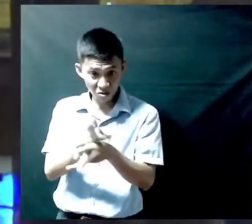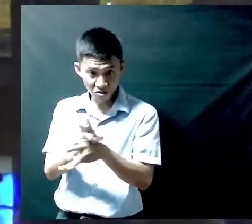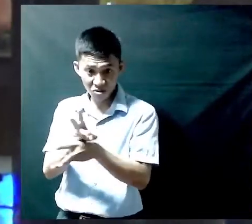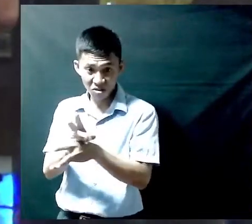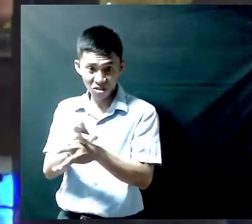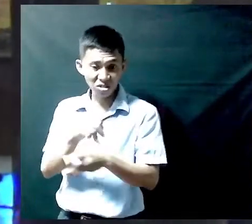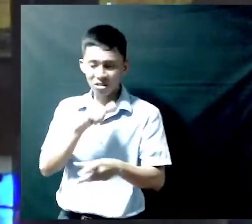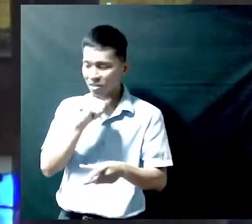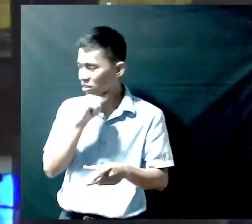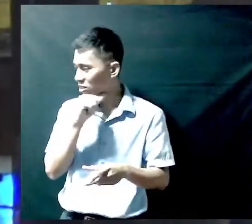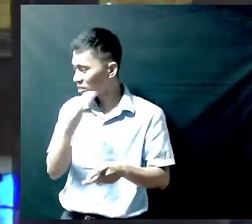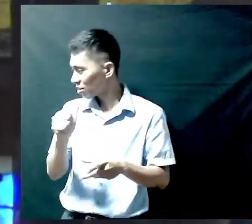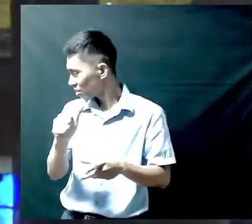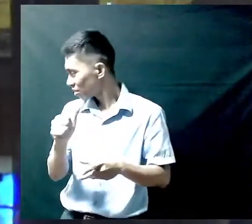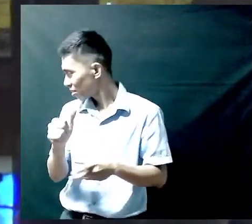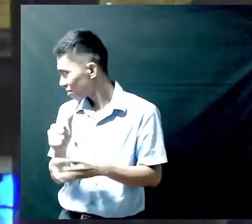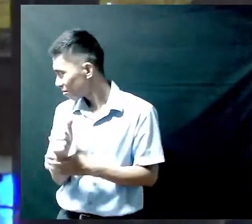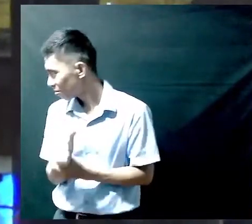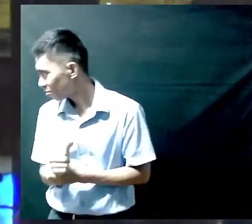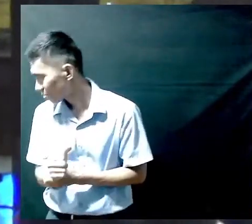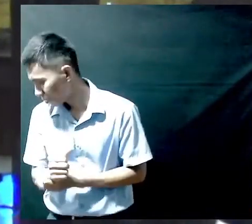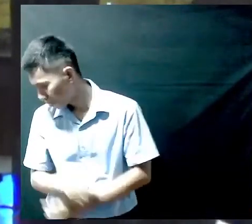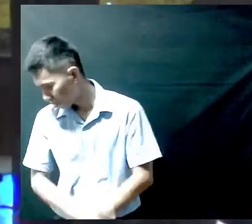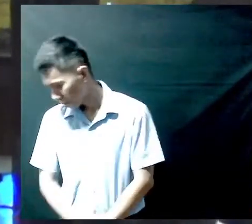Yun ang unang-unang sikreto.